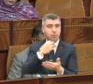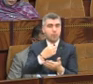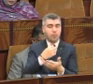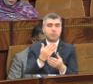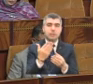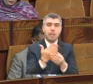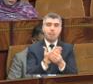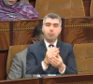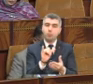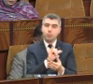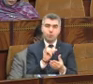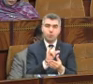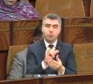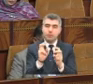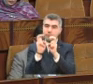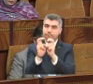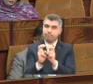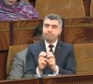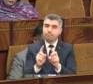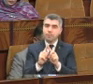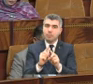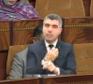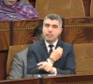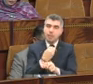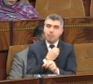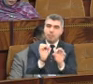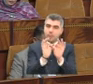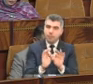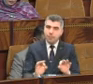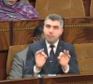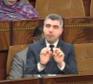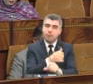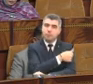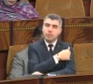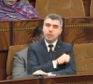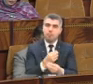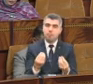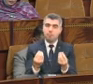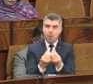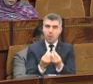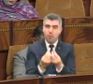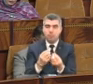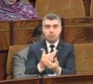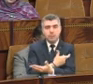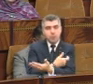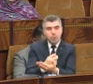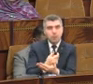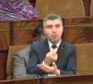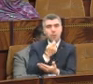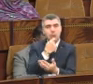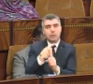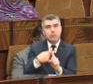ديالو الأساسي ضعف الموارد البشرية الطبية والتمريضية وقلة التجهيزات وإنعدام الأدوية